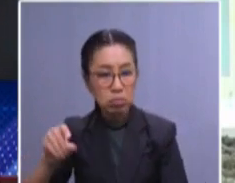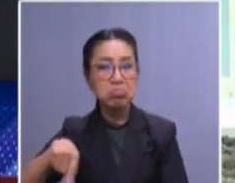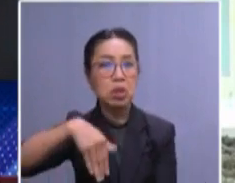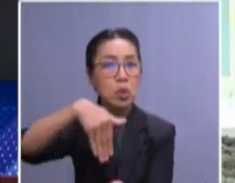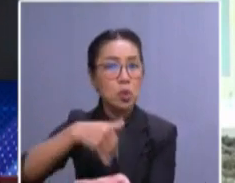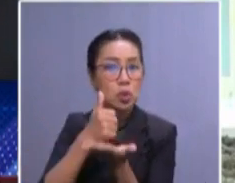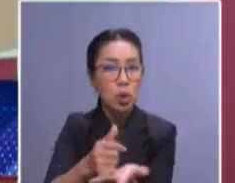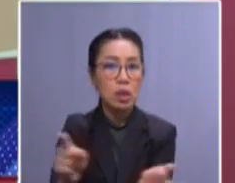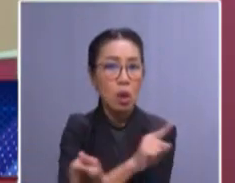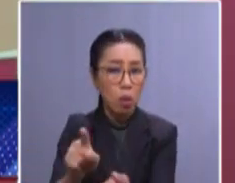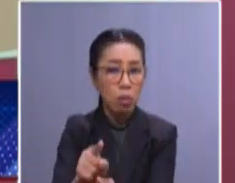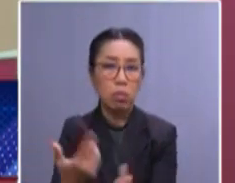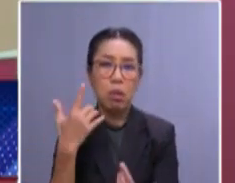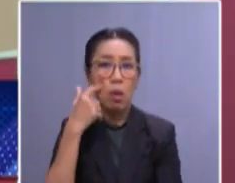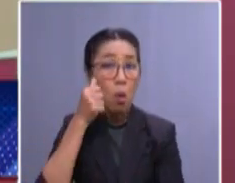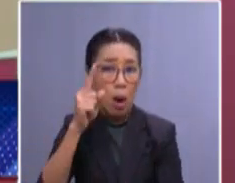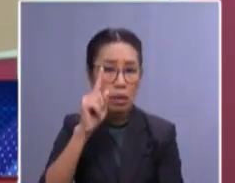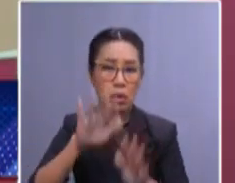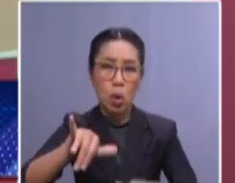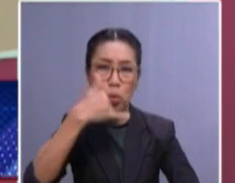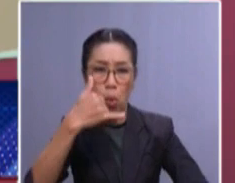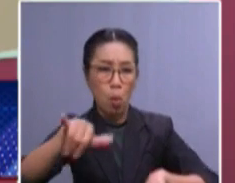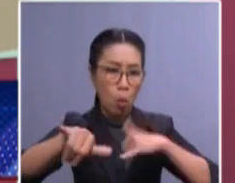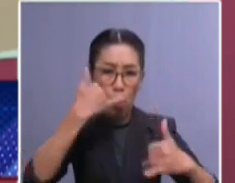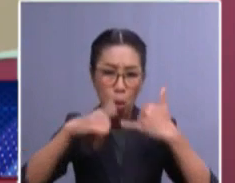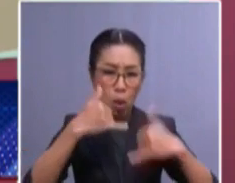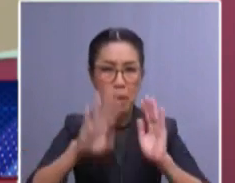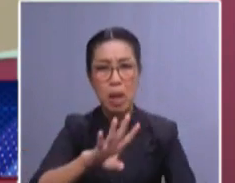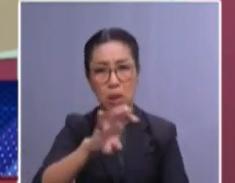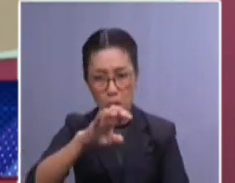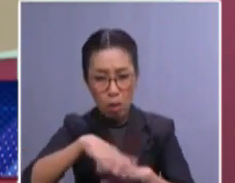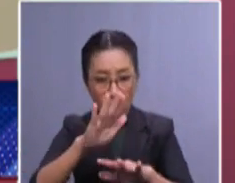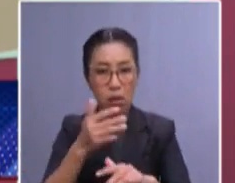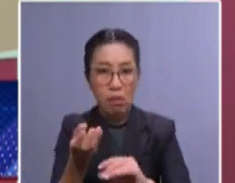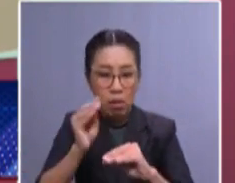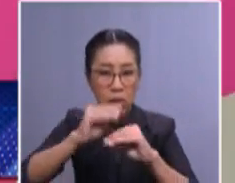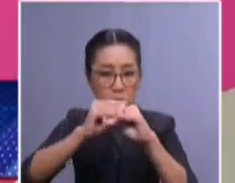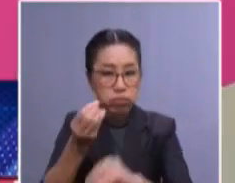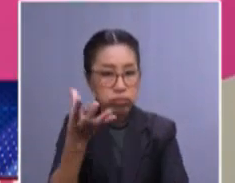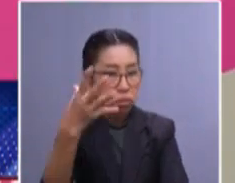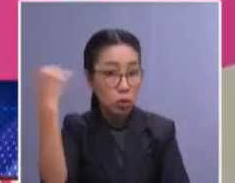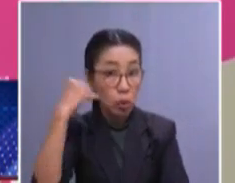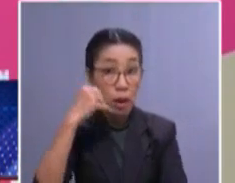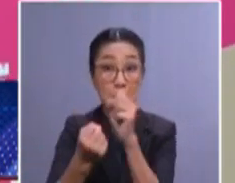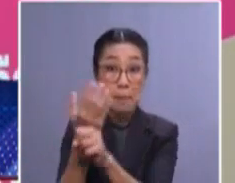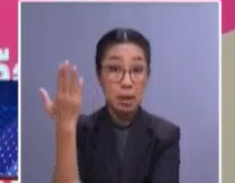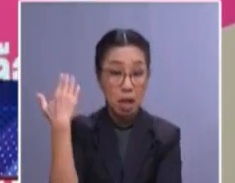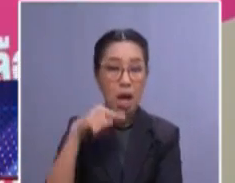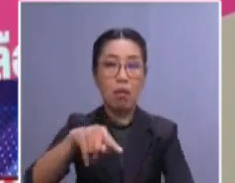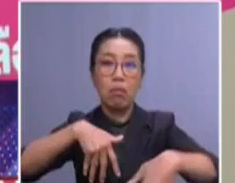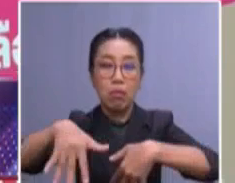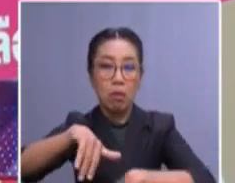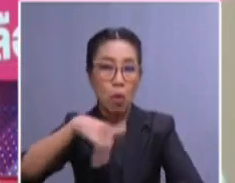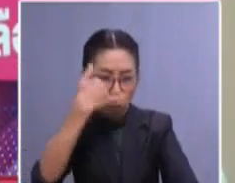เหลือสังคมพม.เฉลี่ยกว่า400รายต่อวันและก็มีแนวโน้มเพิ่มขึ้นอย่างต่อเนื่องโดยสถิติในปีที่แล้วนะครับมีประ